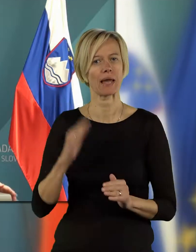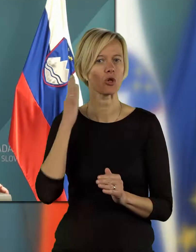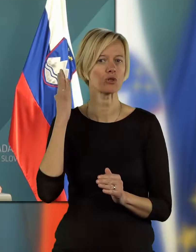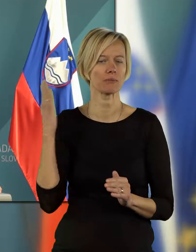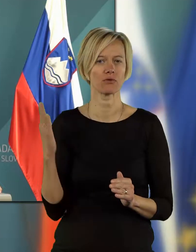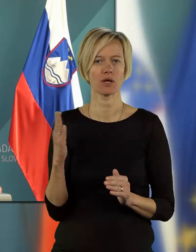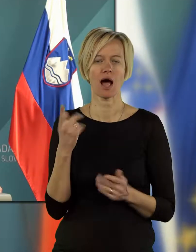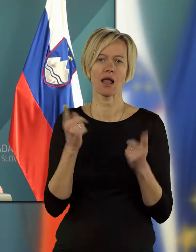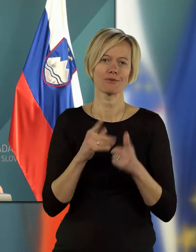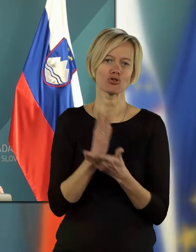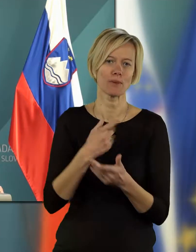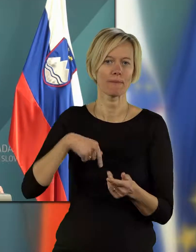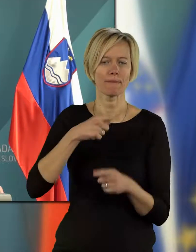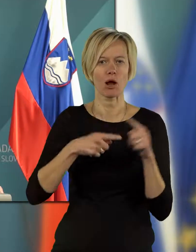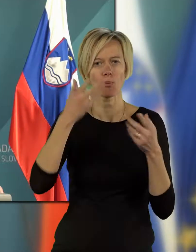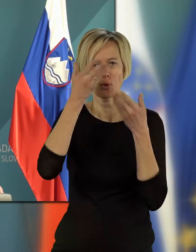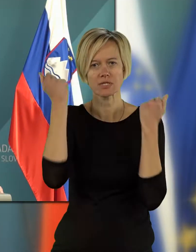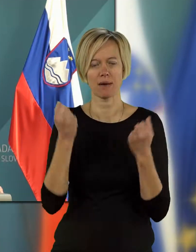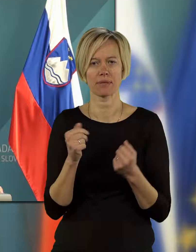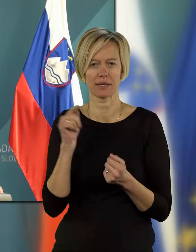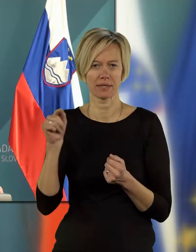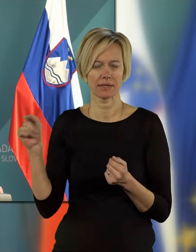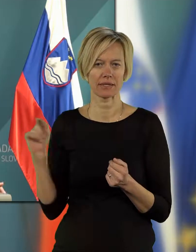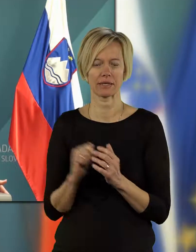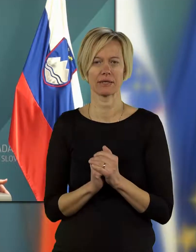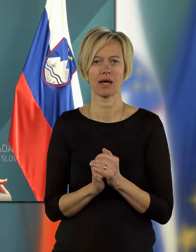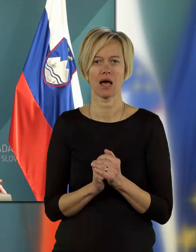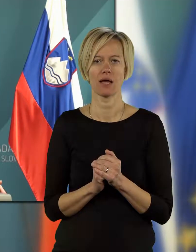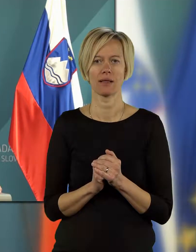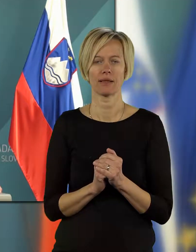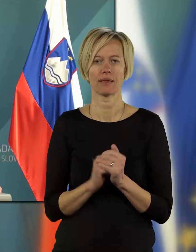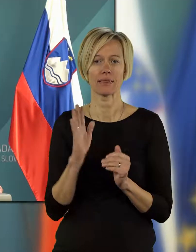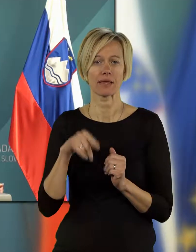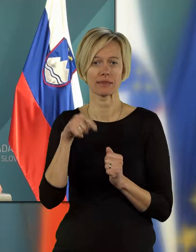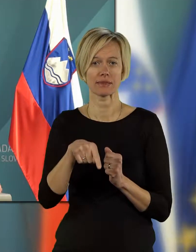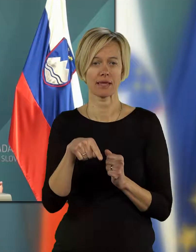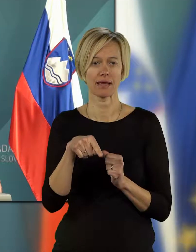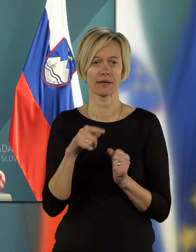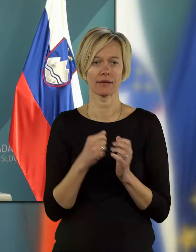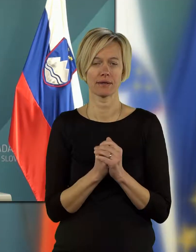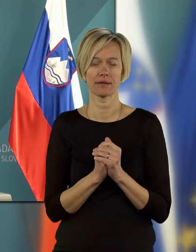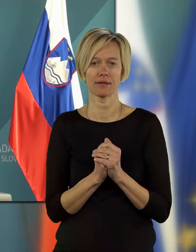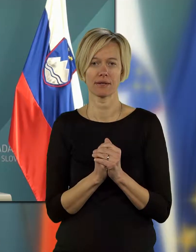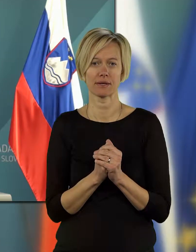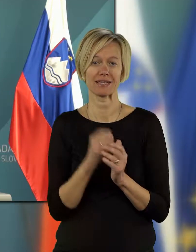odmevnih ali pa smo že malo pozabili na njih in na tem na tej